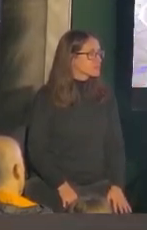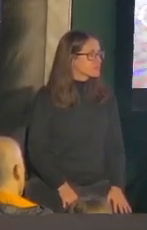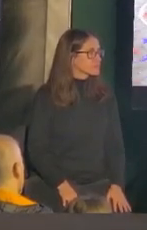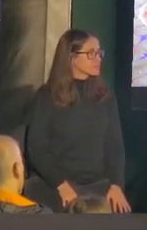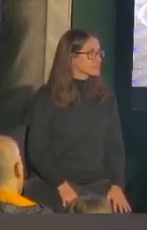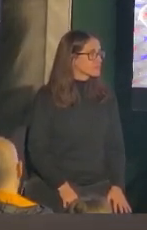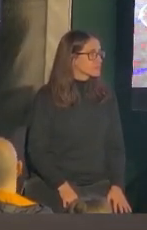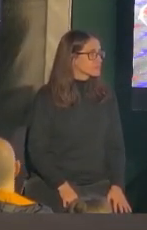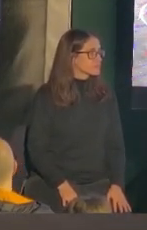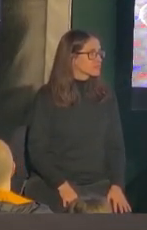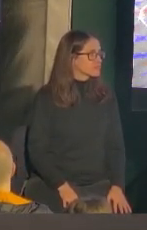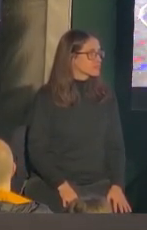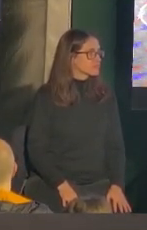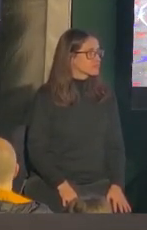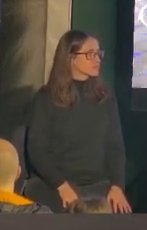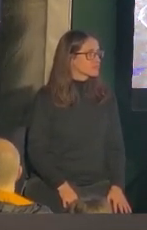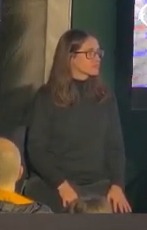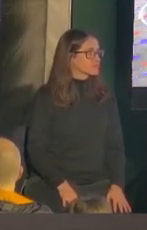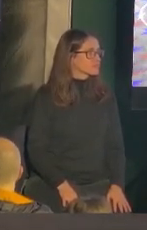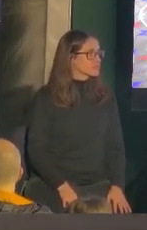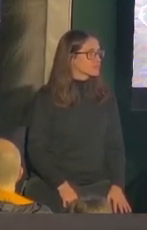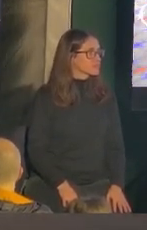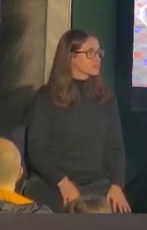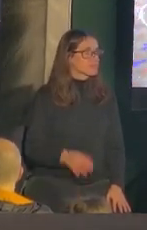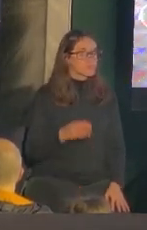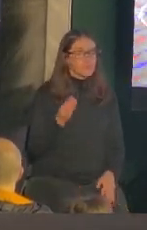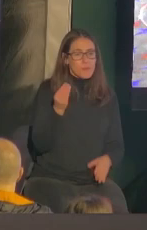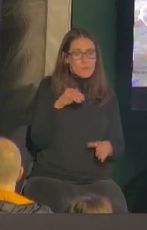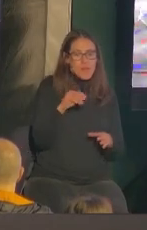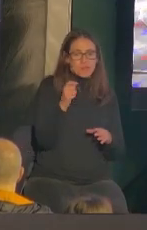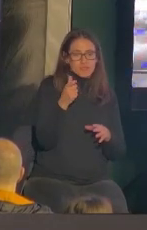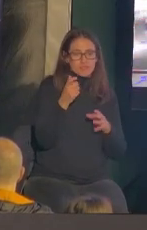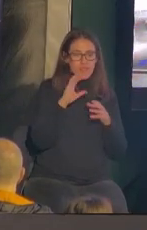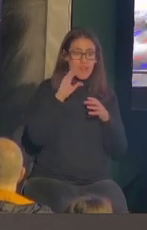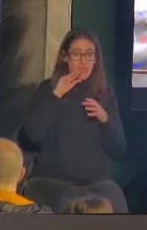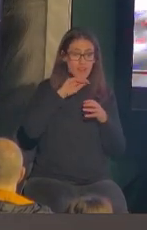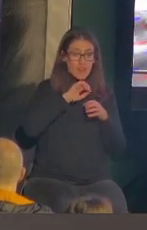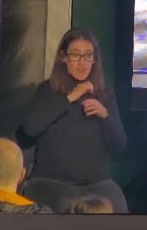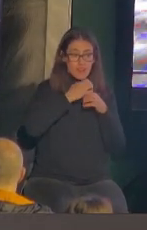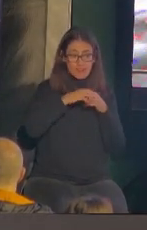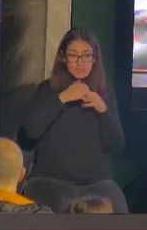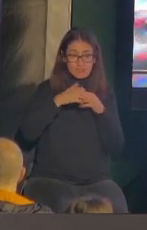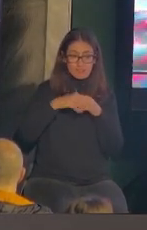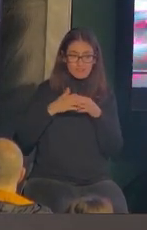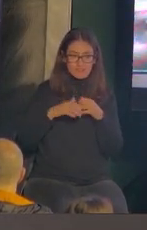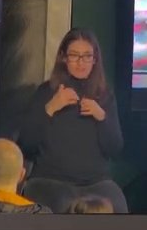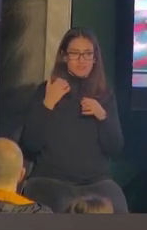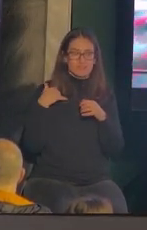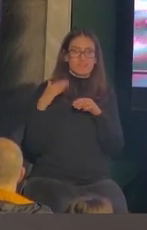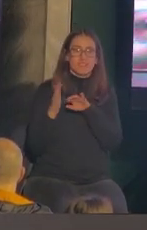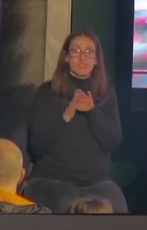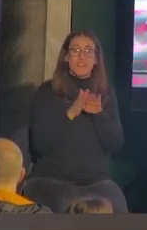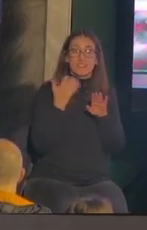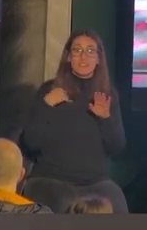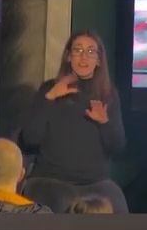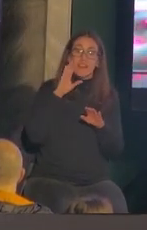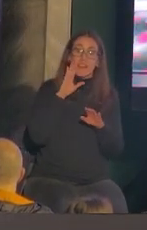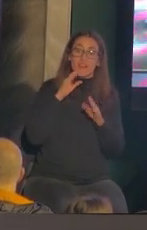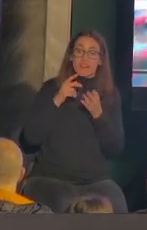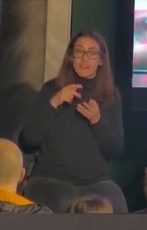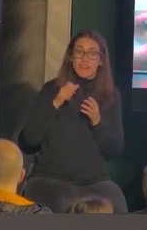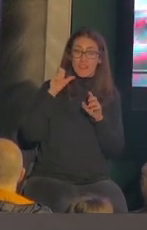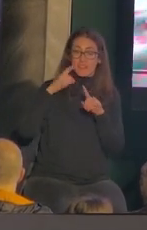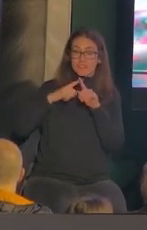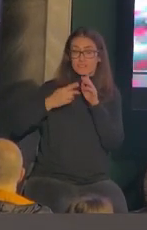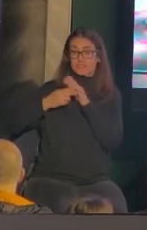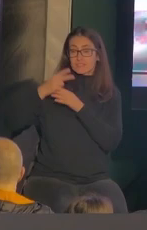una mica de taronja ratllada. Jo, com també us ha dit el Lluc, tenia molta raó, la part de...